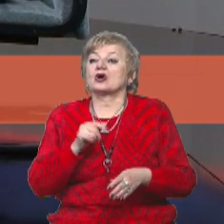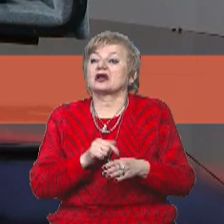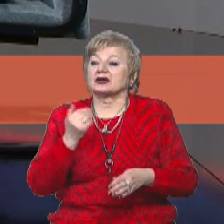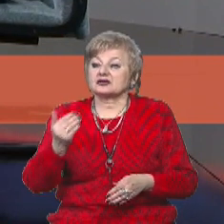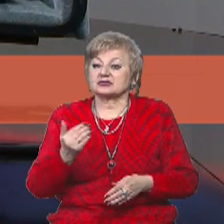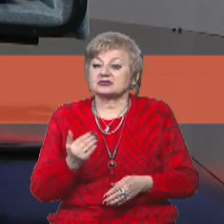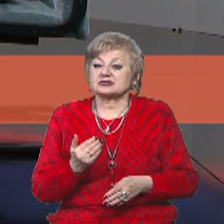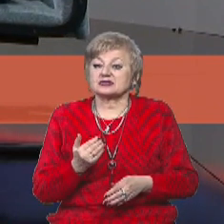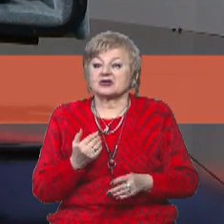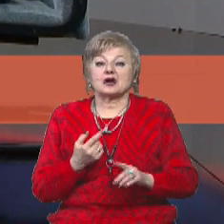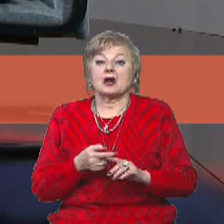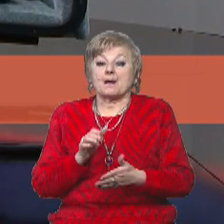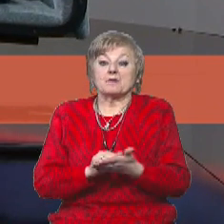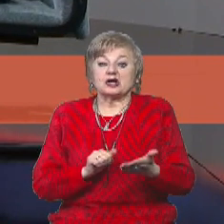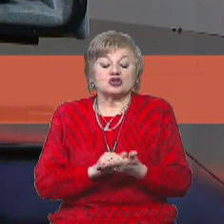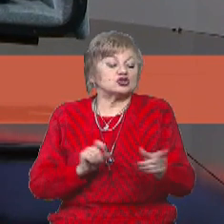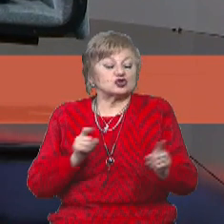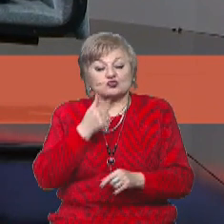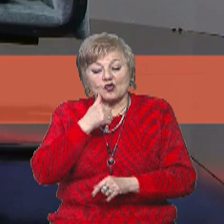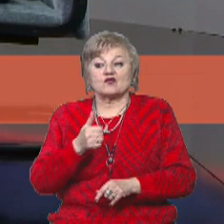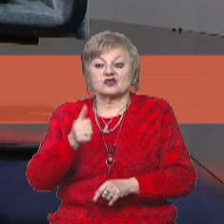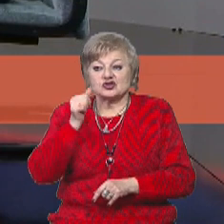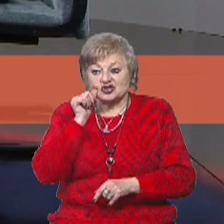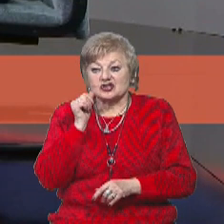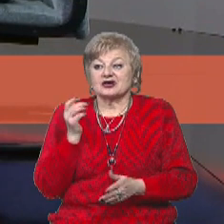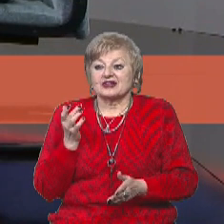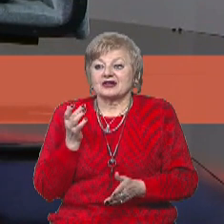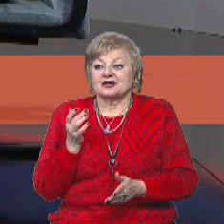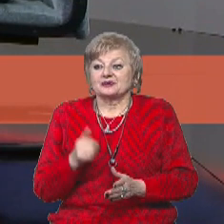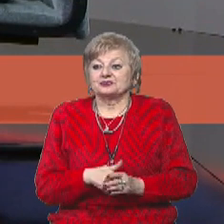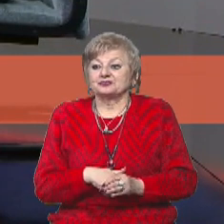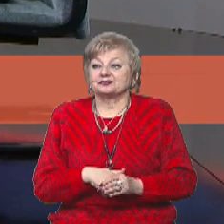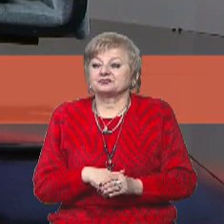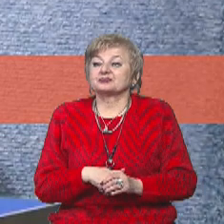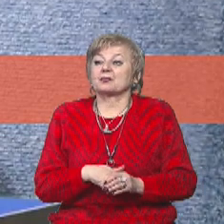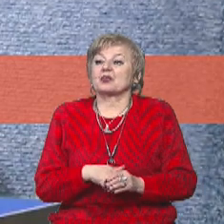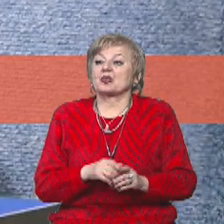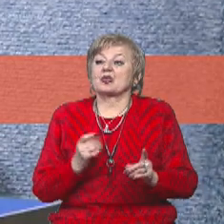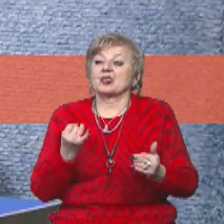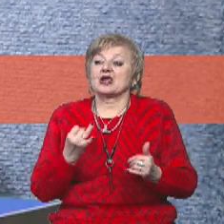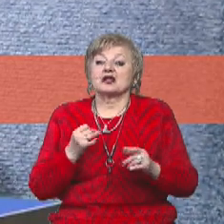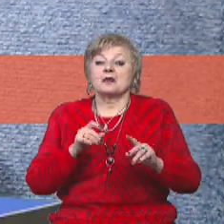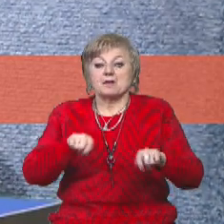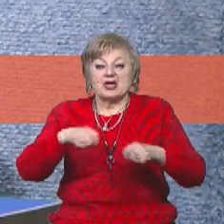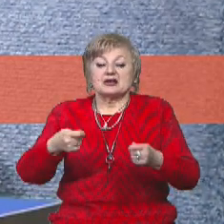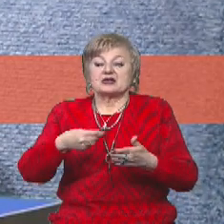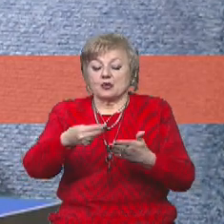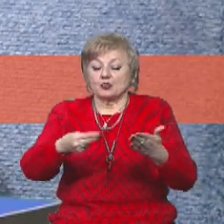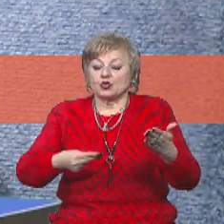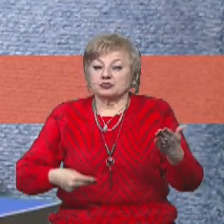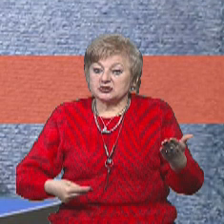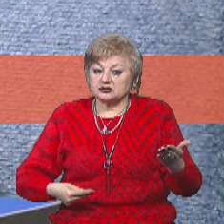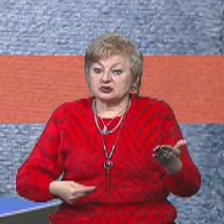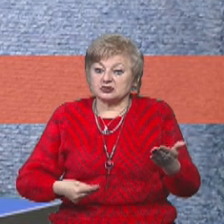я б хотіла про те, що вчора відбувалося, нарешті відбулася зустріч, передали підписи